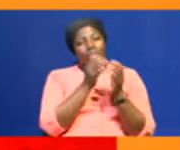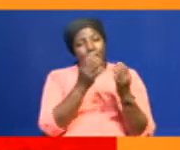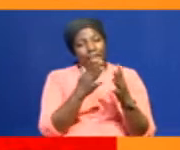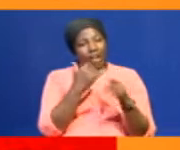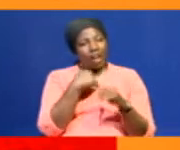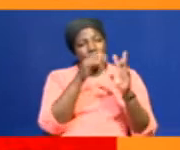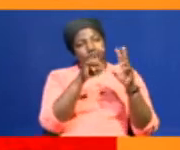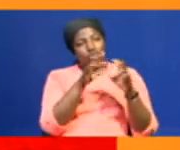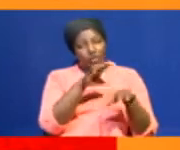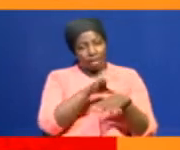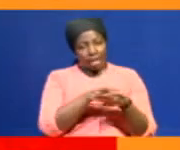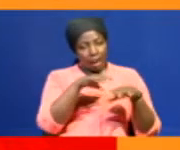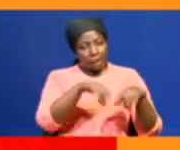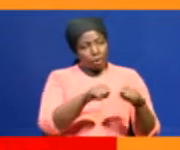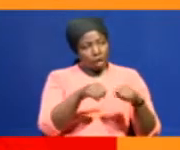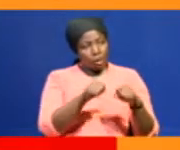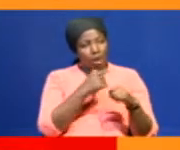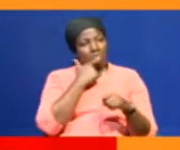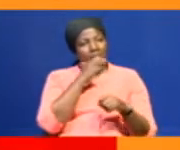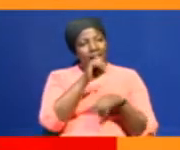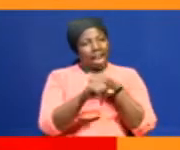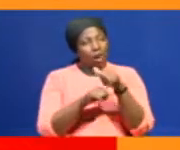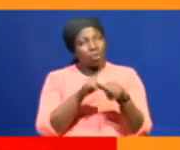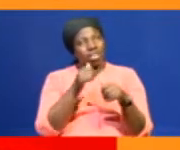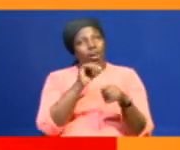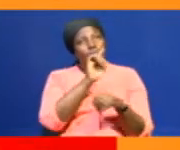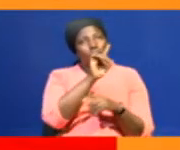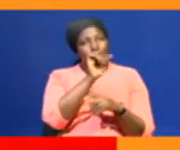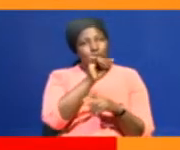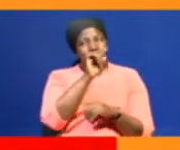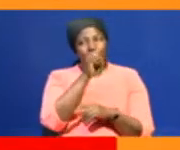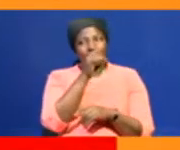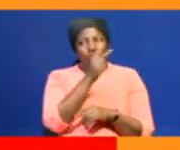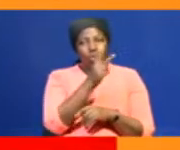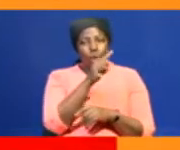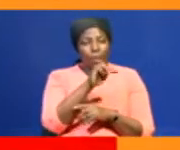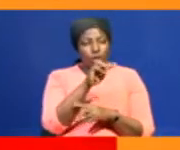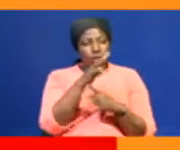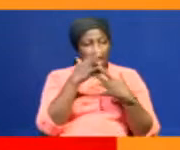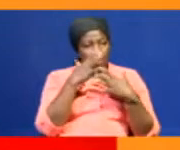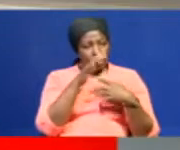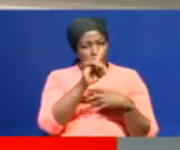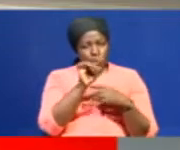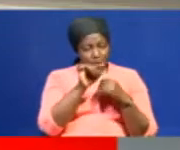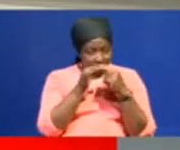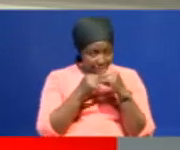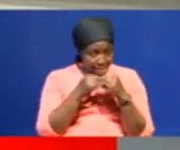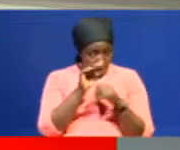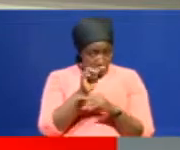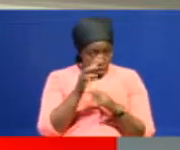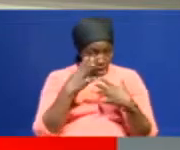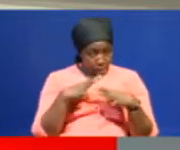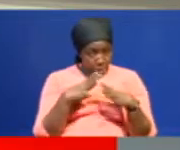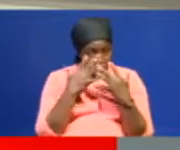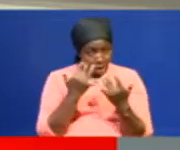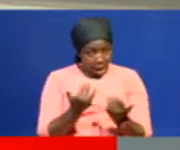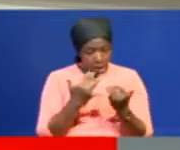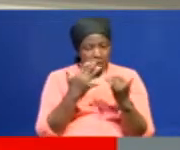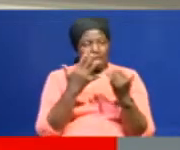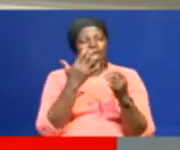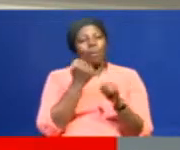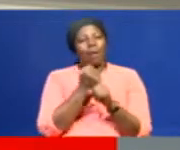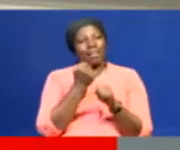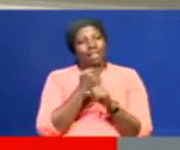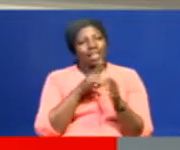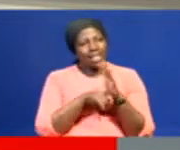Unajua umesema takriban watu milioni 1.2 nane. Mm-hmm. Naam, sasa hivi wako katika sekta hiyo ya bodaboda